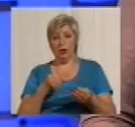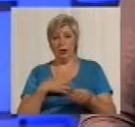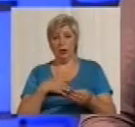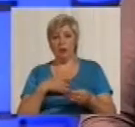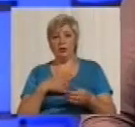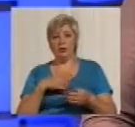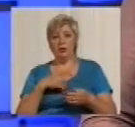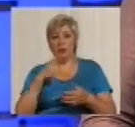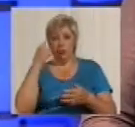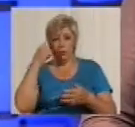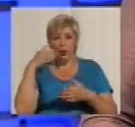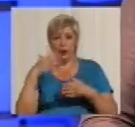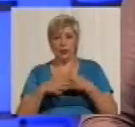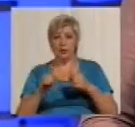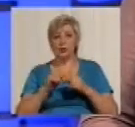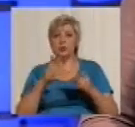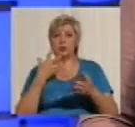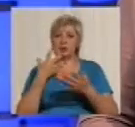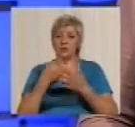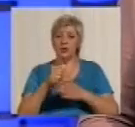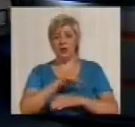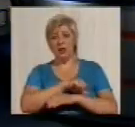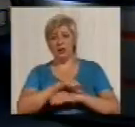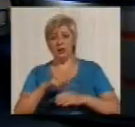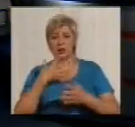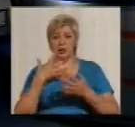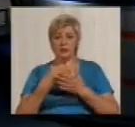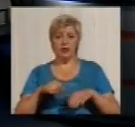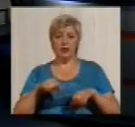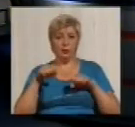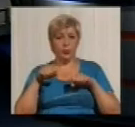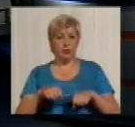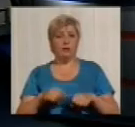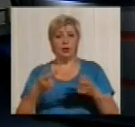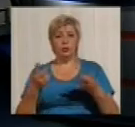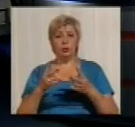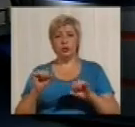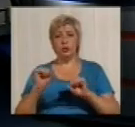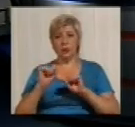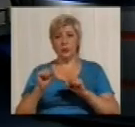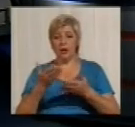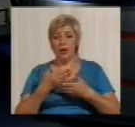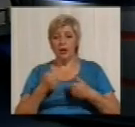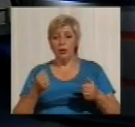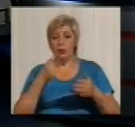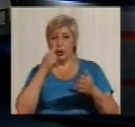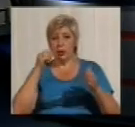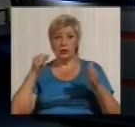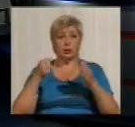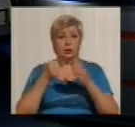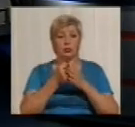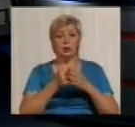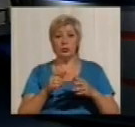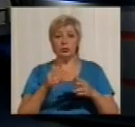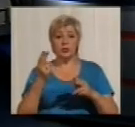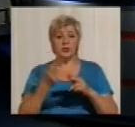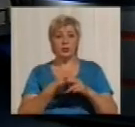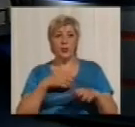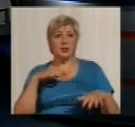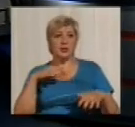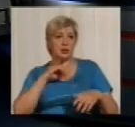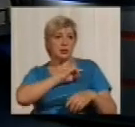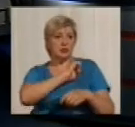этом говорить и нужно свои границы отстаивать. И из этой мы не юристы. И мы столкнулись впервые с тем, что мы столкнулись с бессилием, нас никто